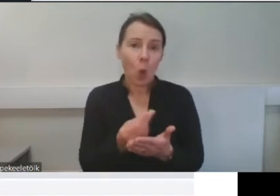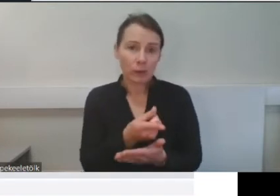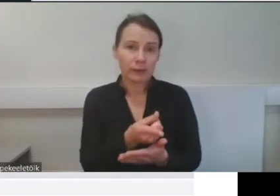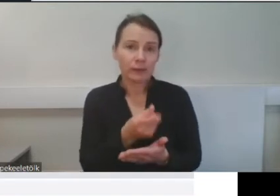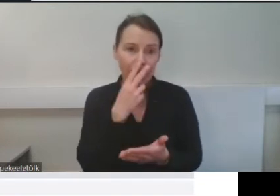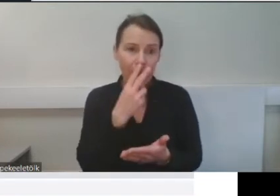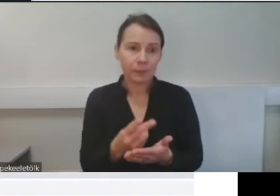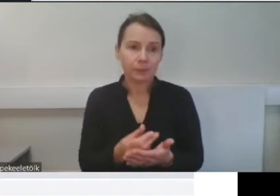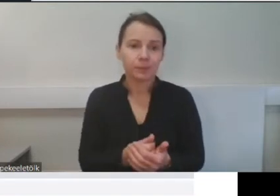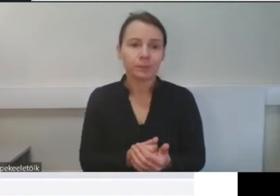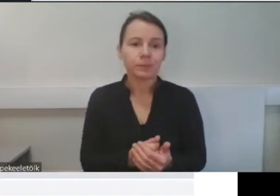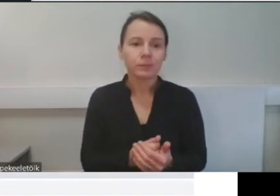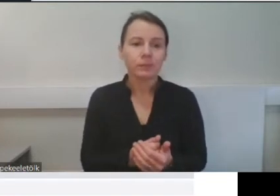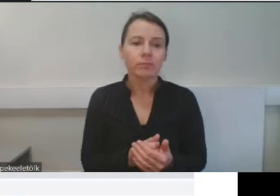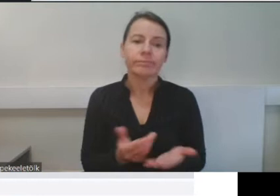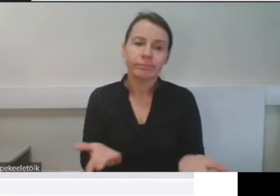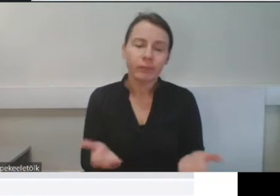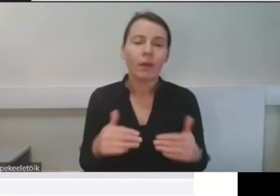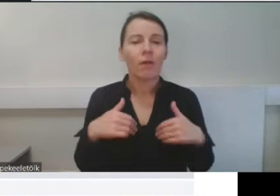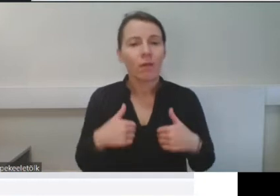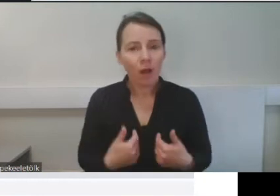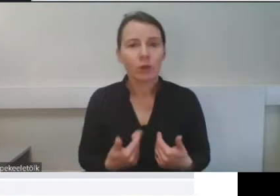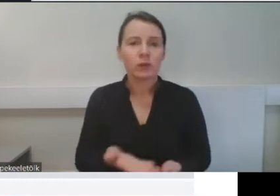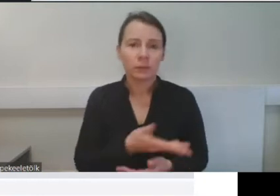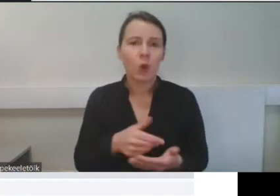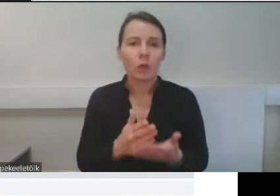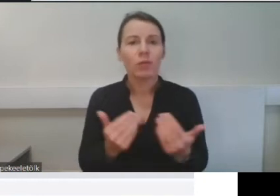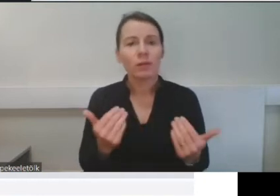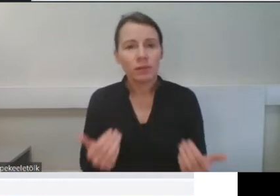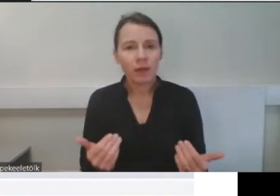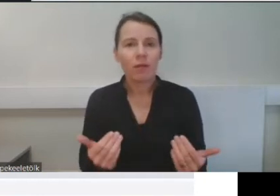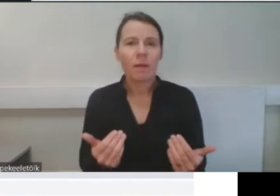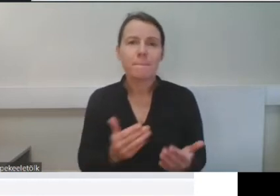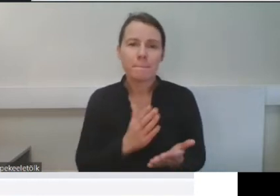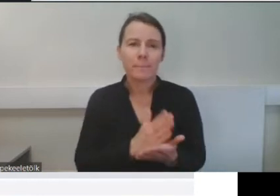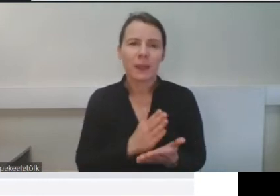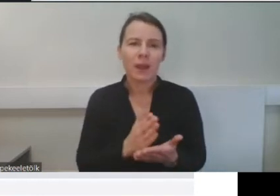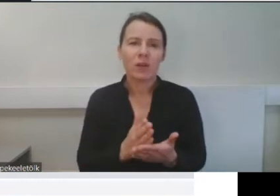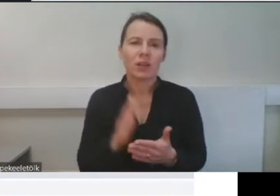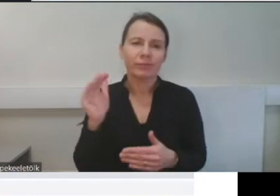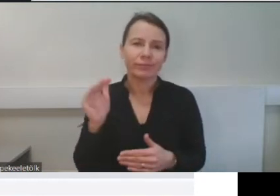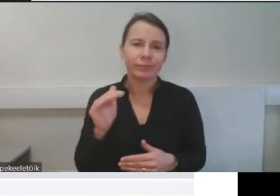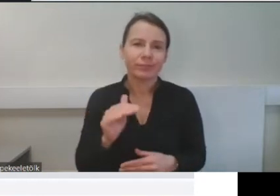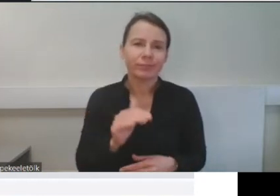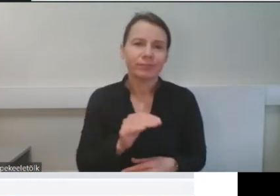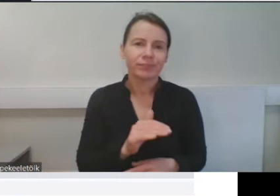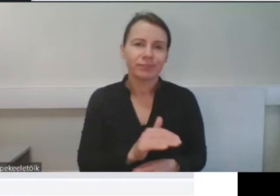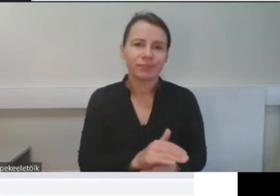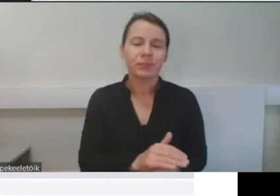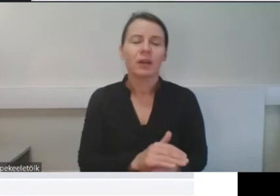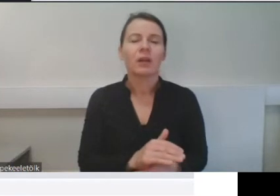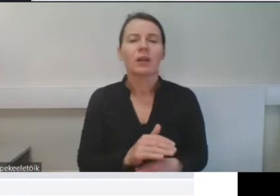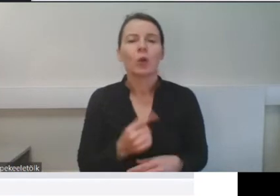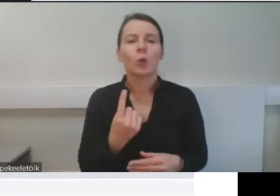et kust üldse inimesed liikusid üldhooldusteenusele, kas nad tulid näiteks mõnelt kohaliku omavalitsuse